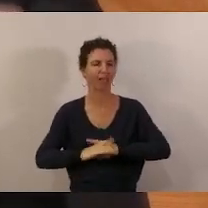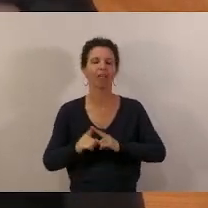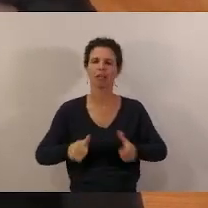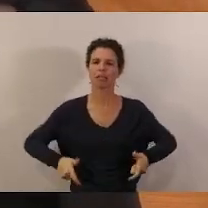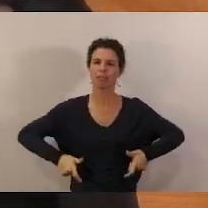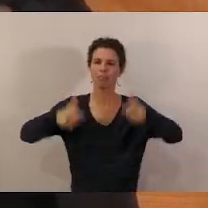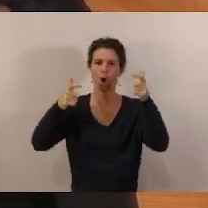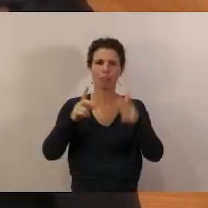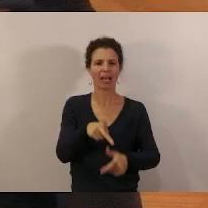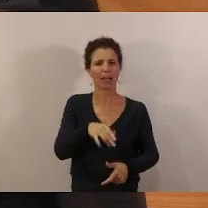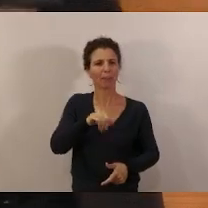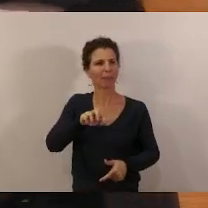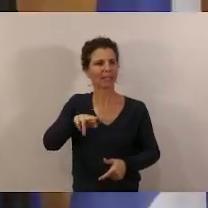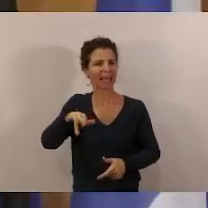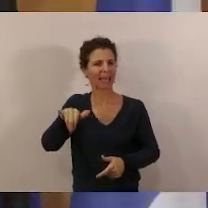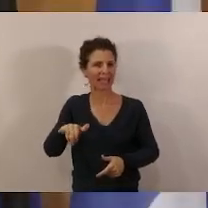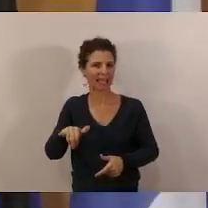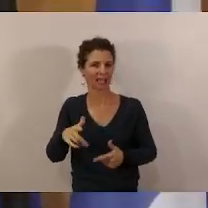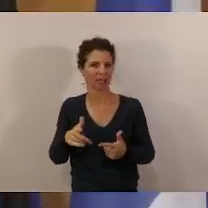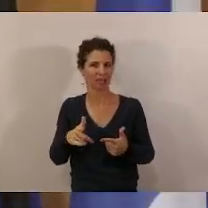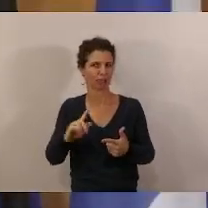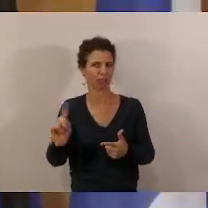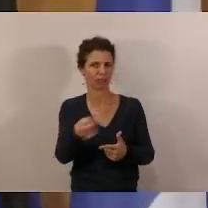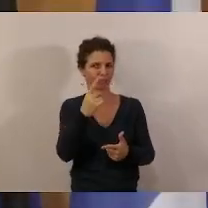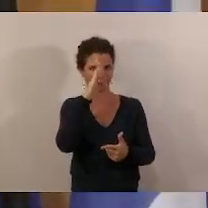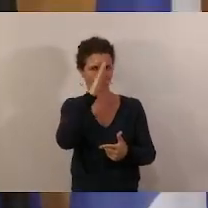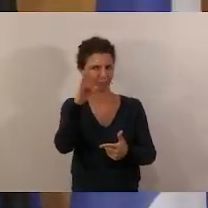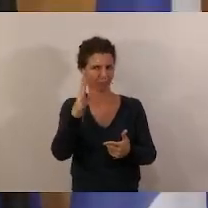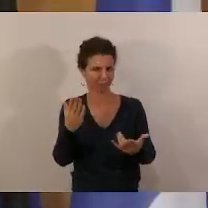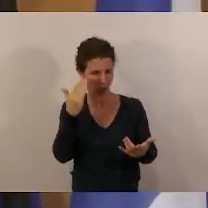connaît. Voilà. Fallait le repréciser. Oui.